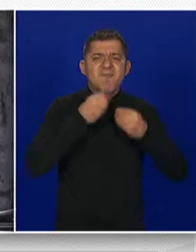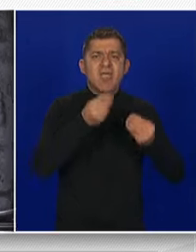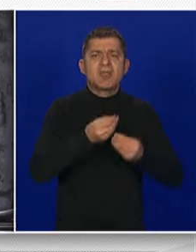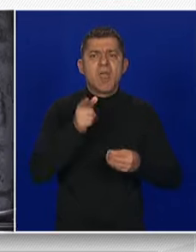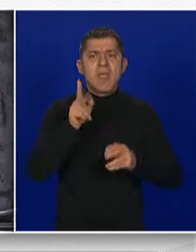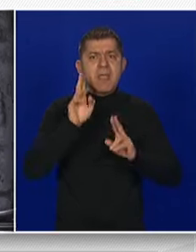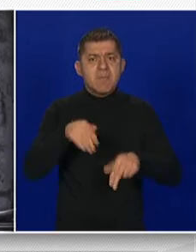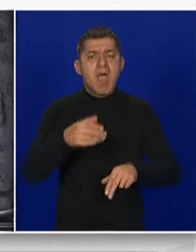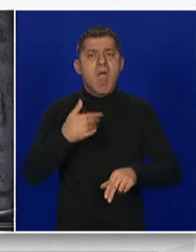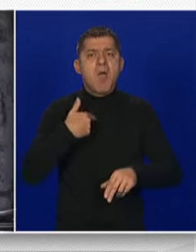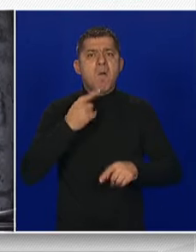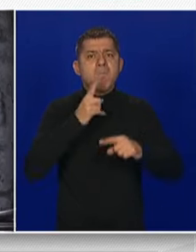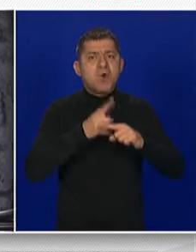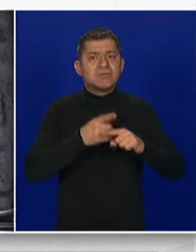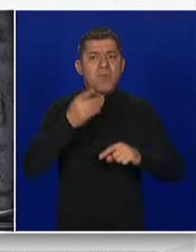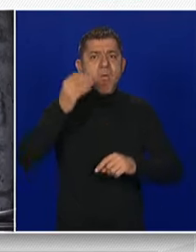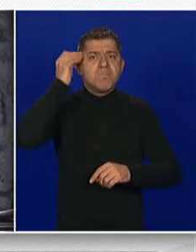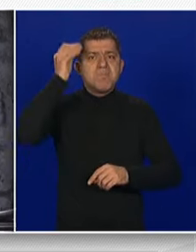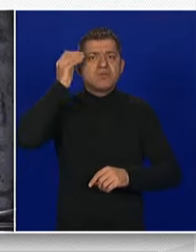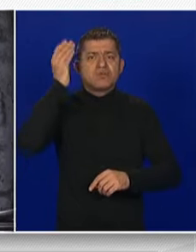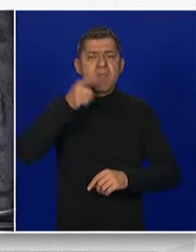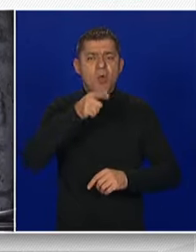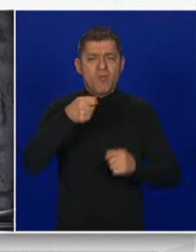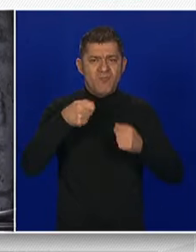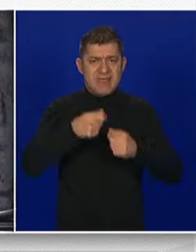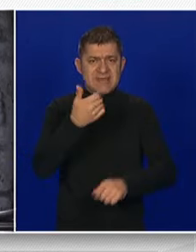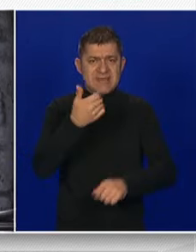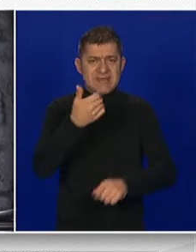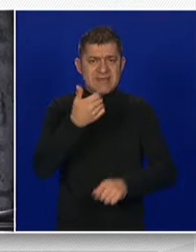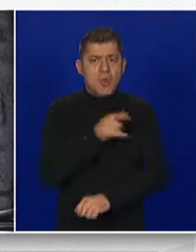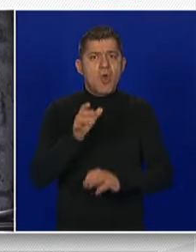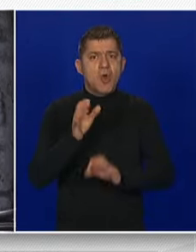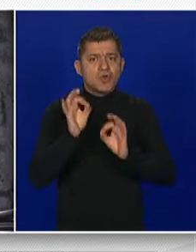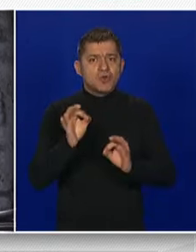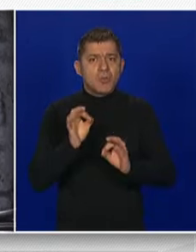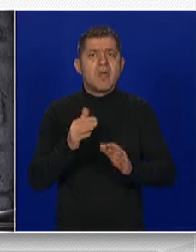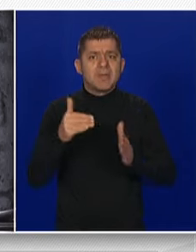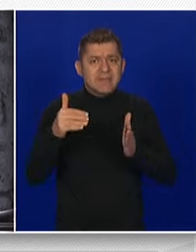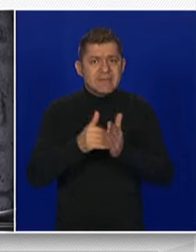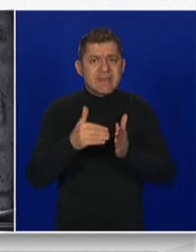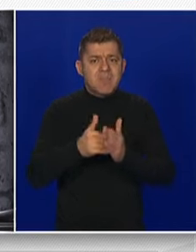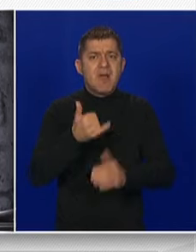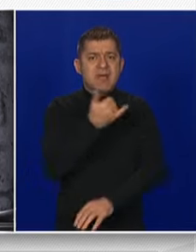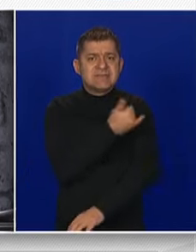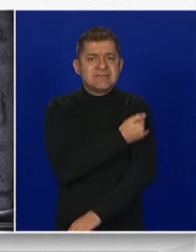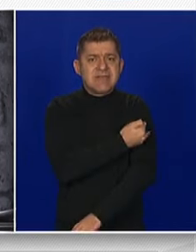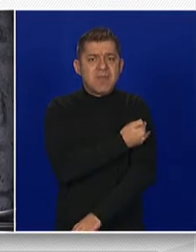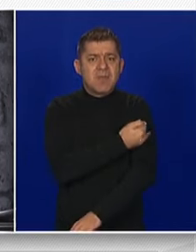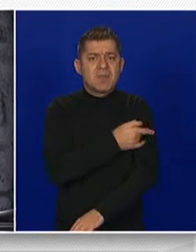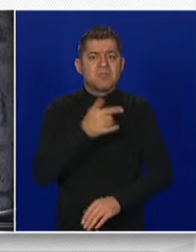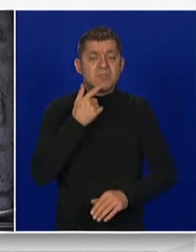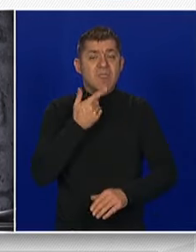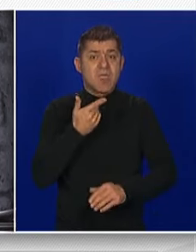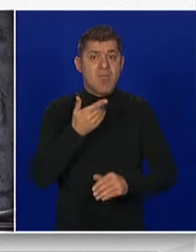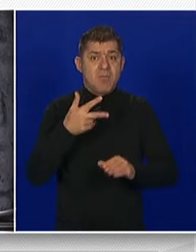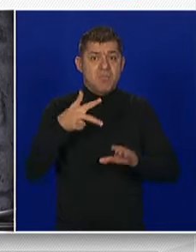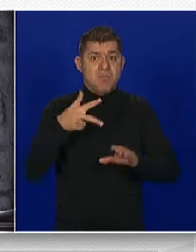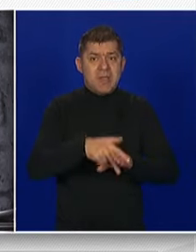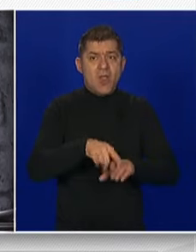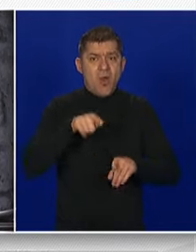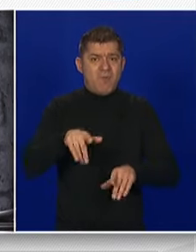pozitivno mišljenje o cijepljenju, učinkovitosti cijepljenja i o potencijalu cijepljenja u zaustavljanju ove epidemije i